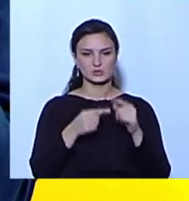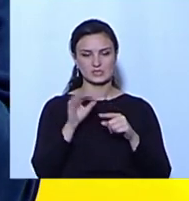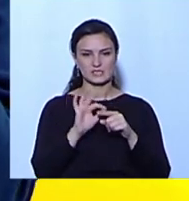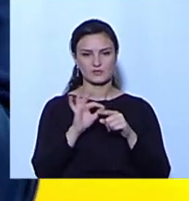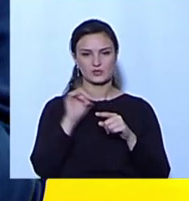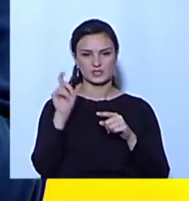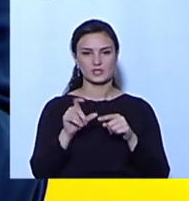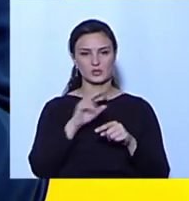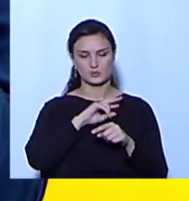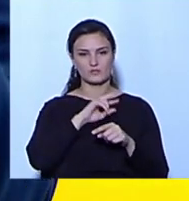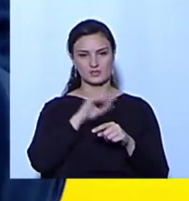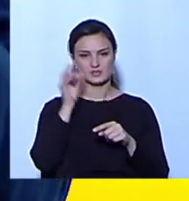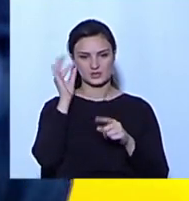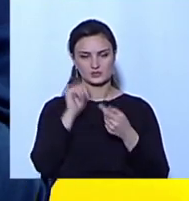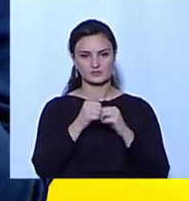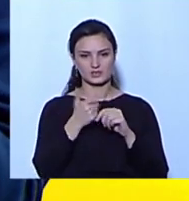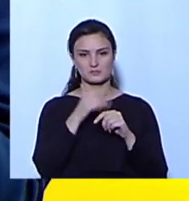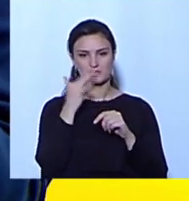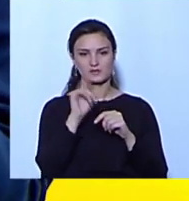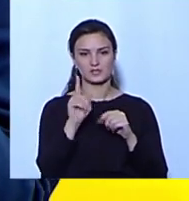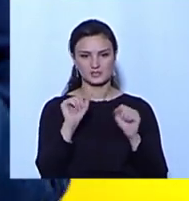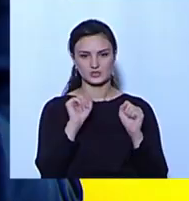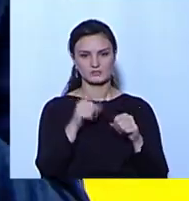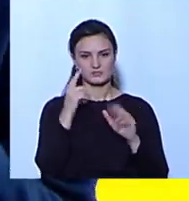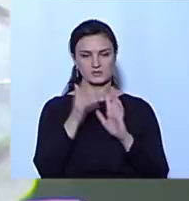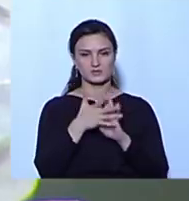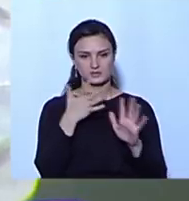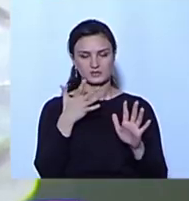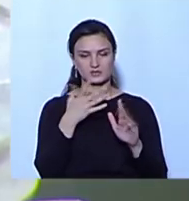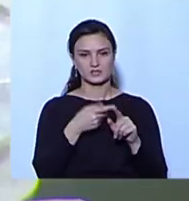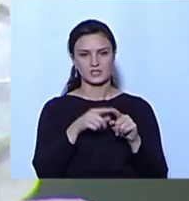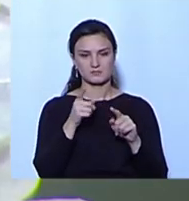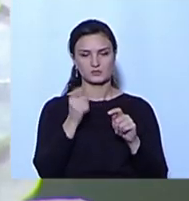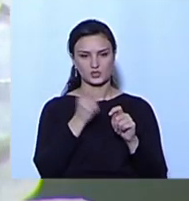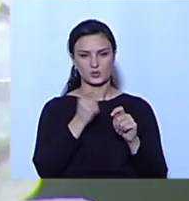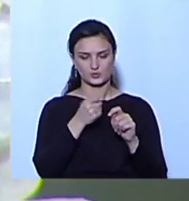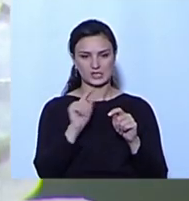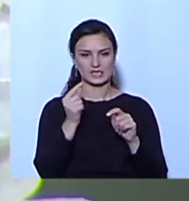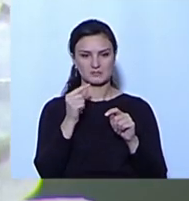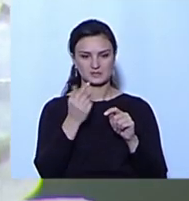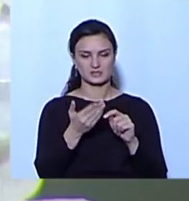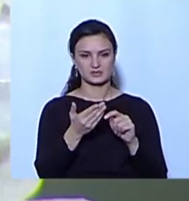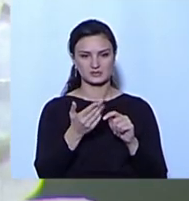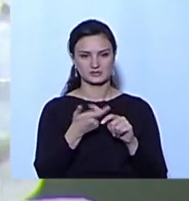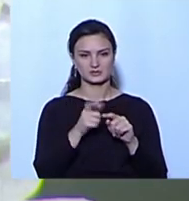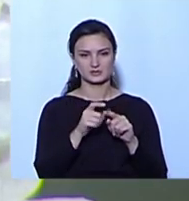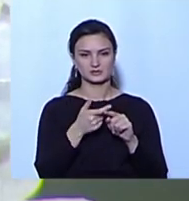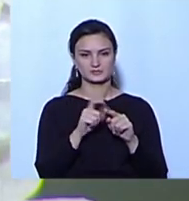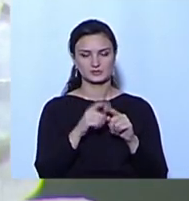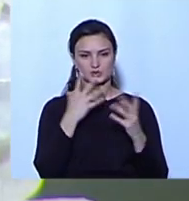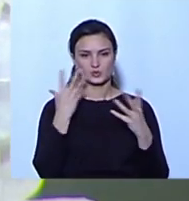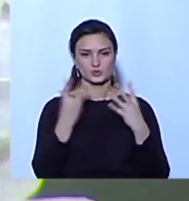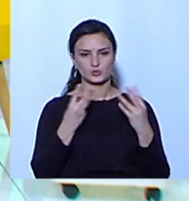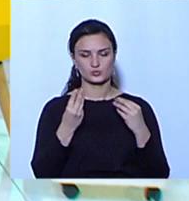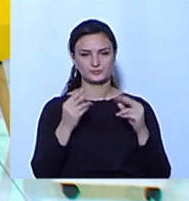ნევროლოგია ჯერ კიდე უყვარს და ახსოვს, ძალიან ბევრ რამე შეიძლება მიხვდეს აი ამ ჩაქუჩით, ნემსით. ჩვენ გვაქვს ძალიან ისეთი